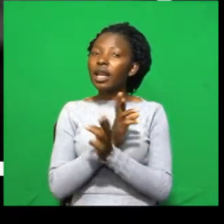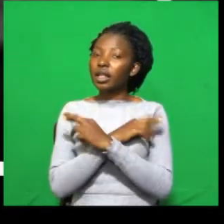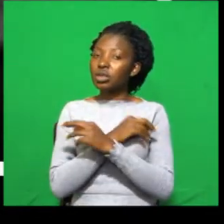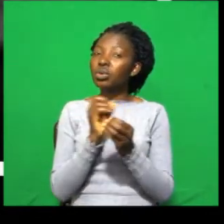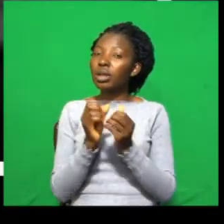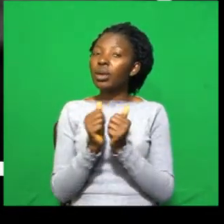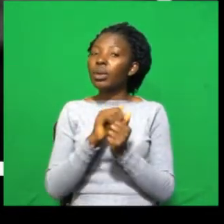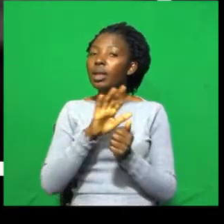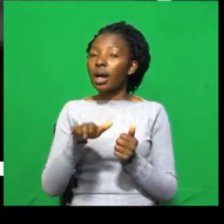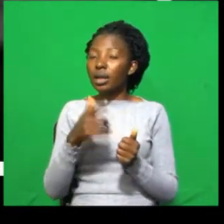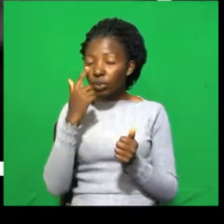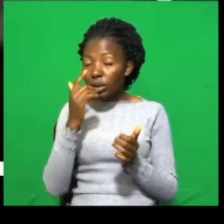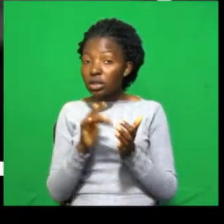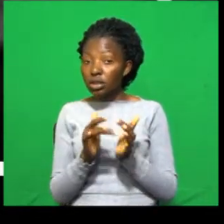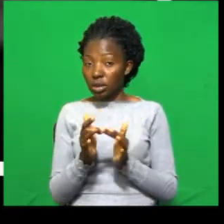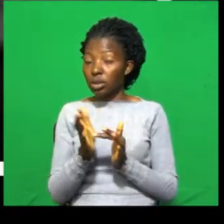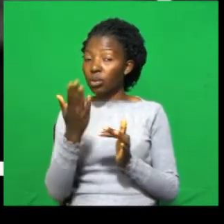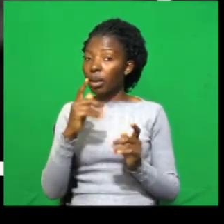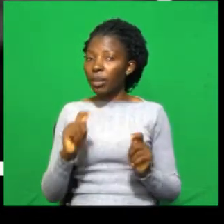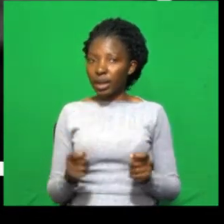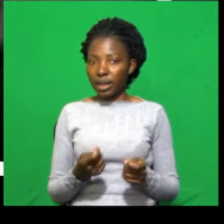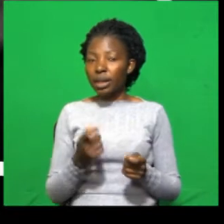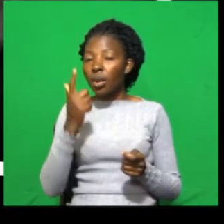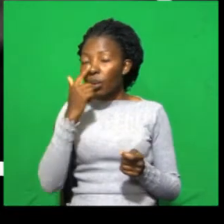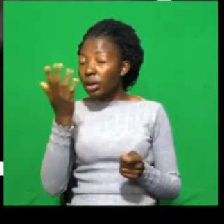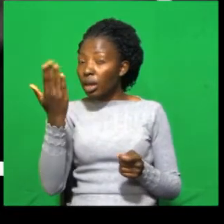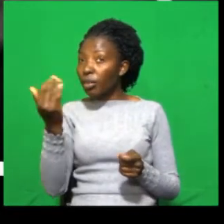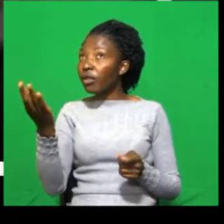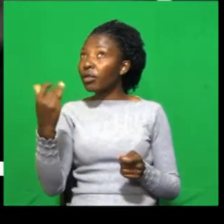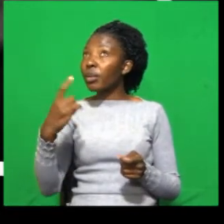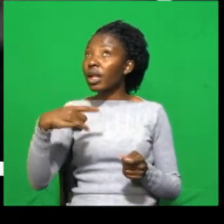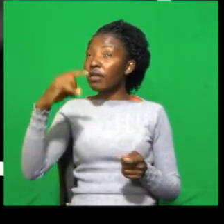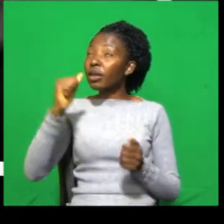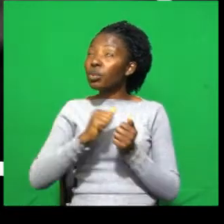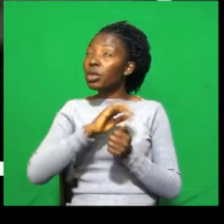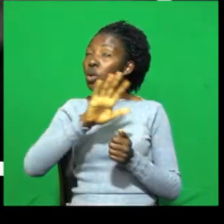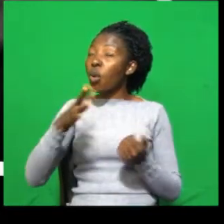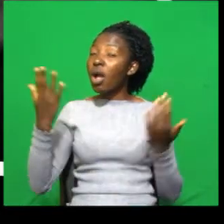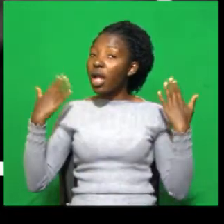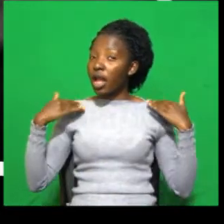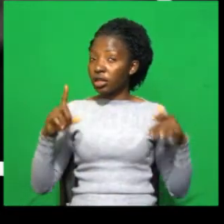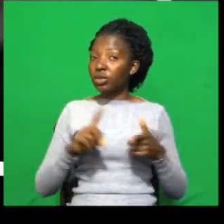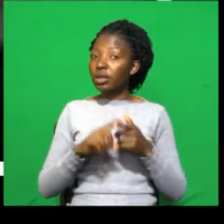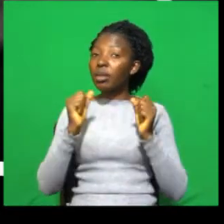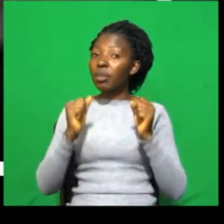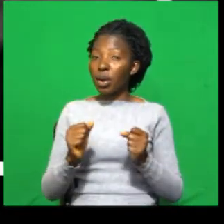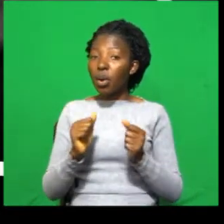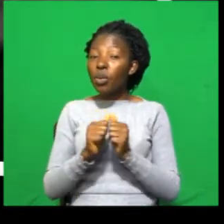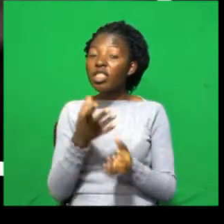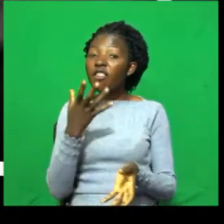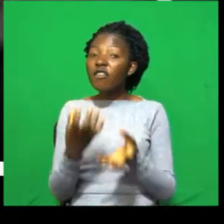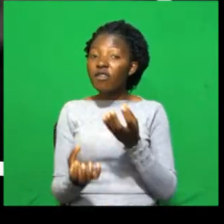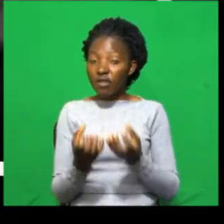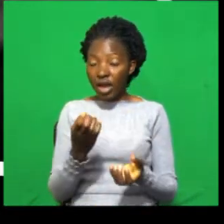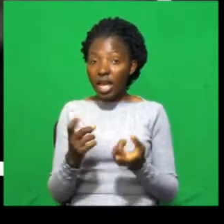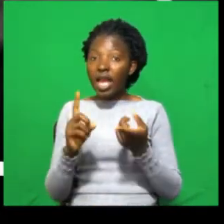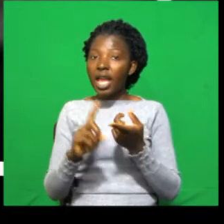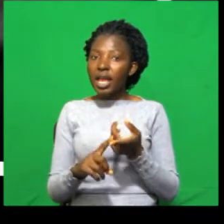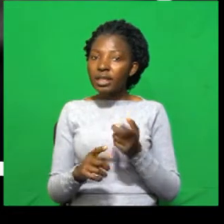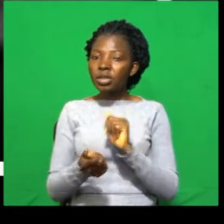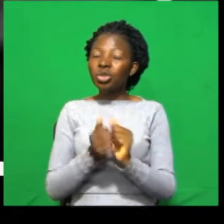nesu pakuonekwa kwaShe Jesu, kana achibva kudenga navatumwa vesimba rake, mumoto unopfuta, achitsiva